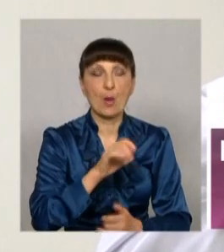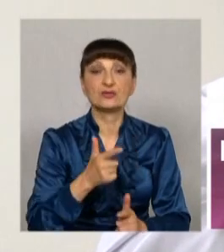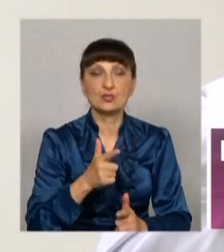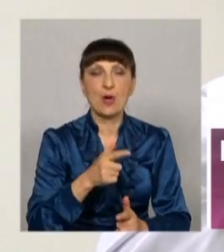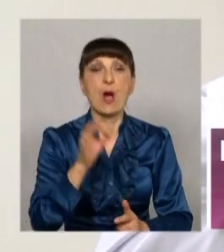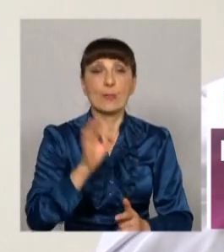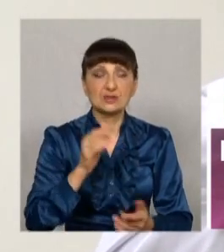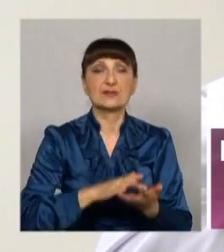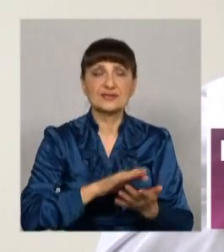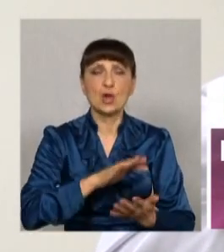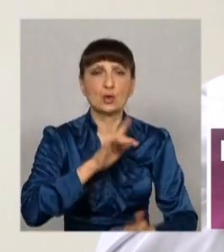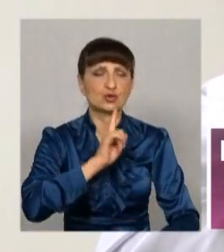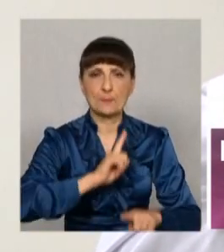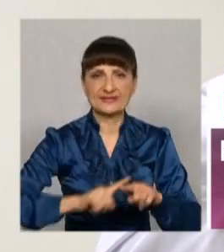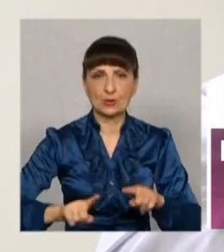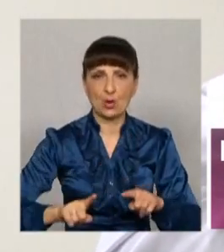растет пеня, проценты.